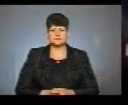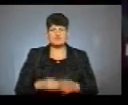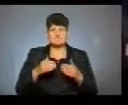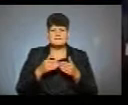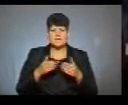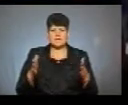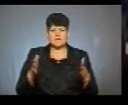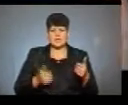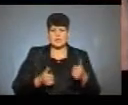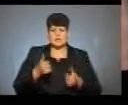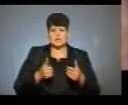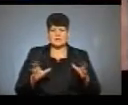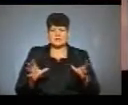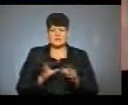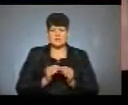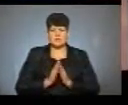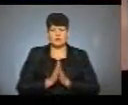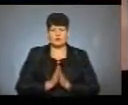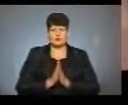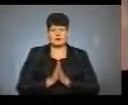Відкрили турнір спільною молитвою.